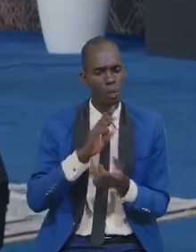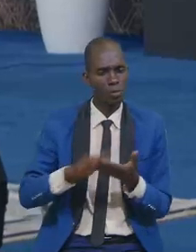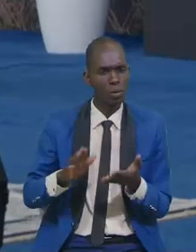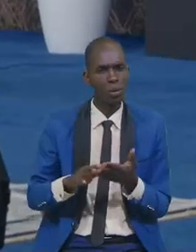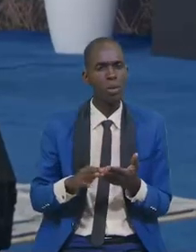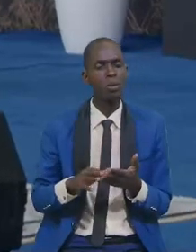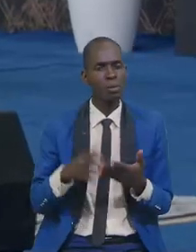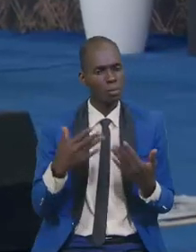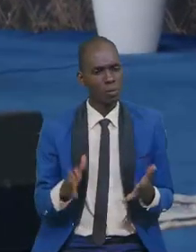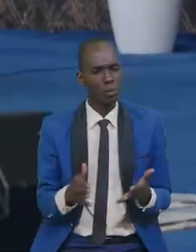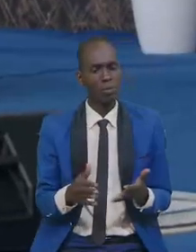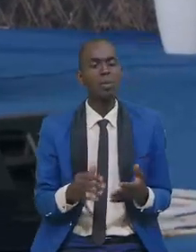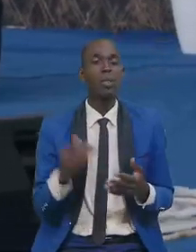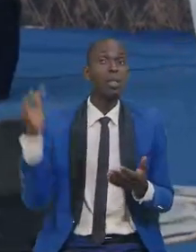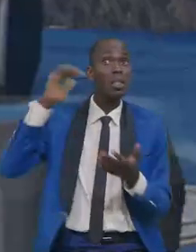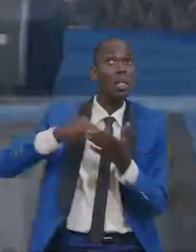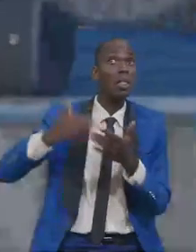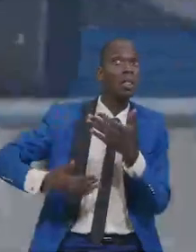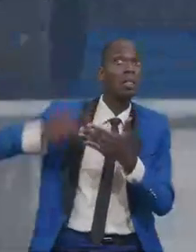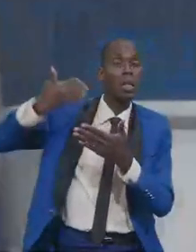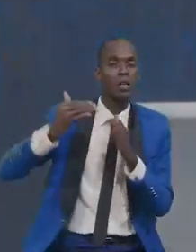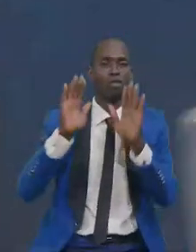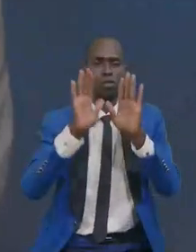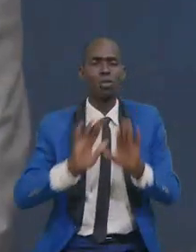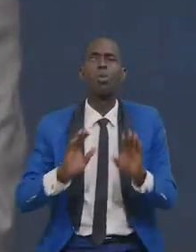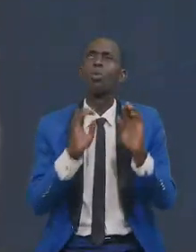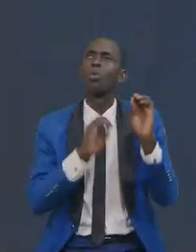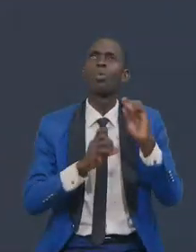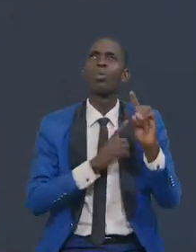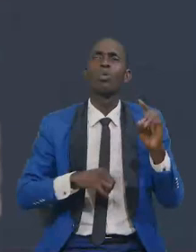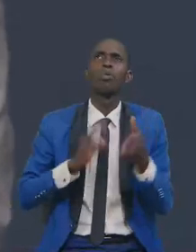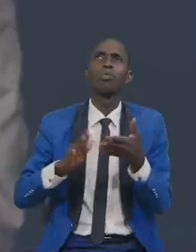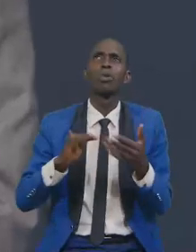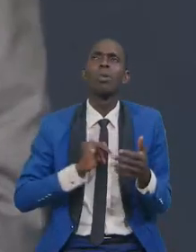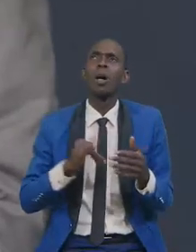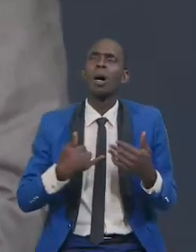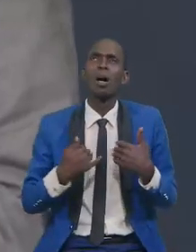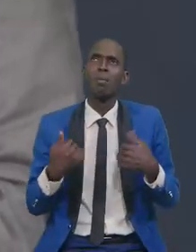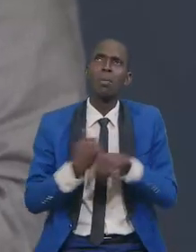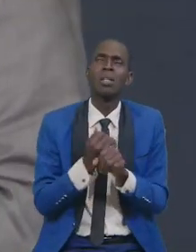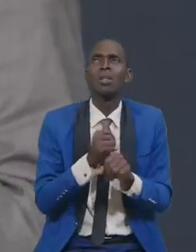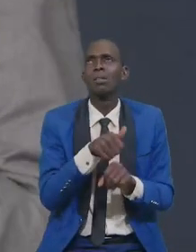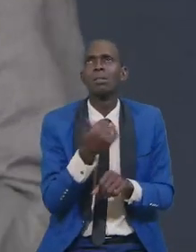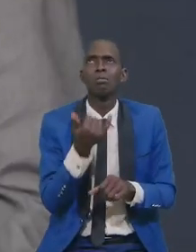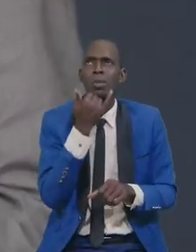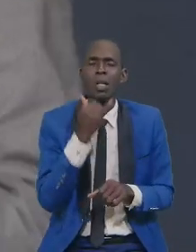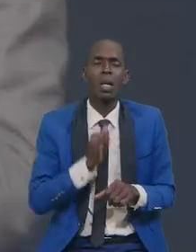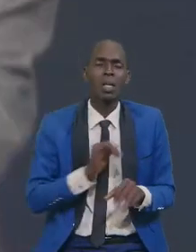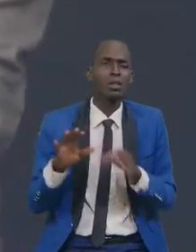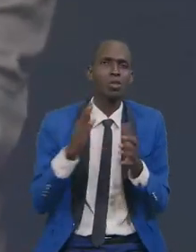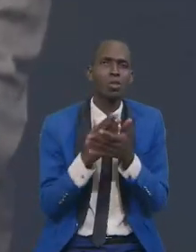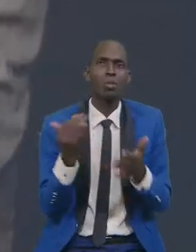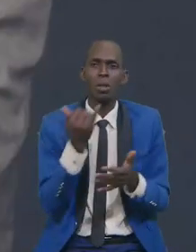le dimanche suivant, Seigneur, pardonne-moi. J'ai fait ce que je ne devrais pas faire et je n'ai pas fait ce que je devrais